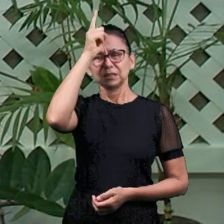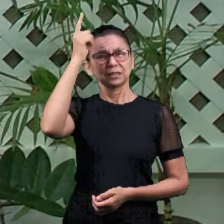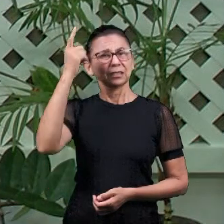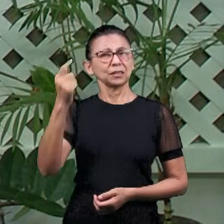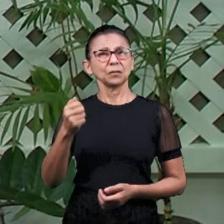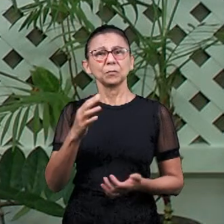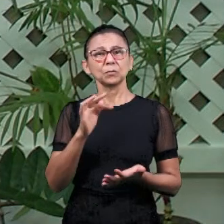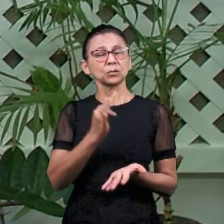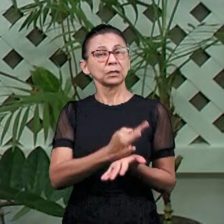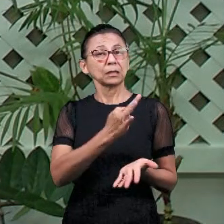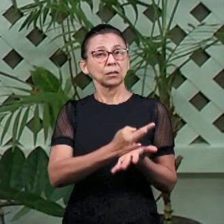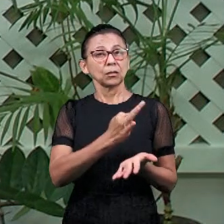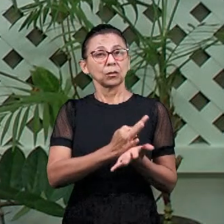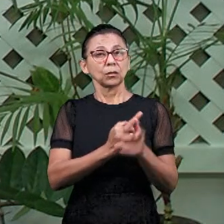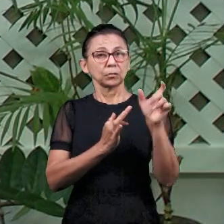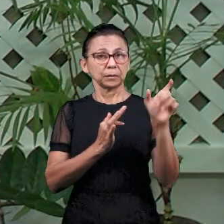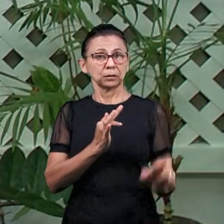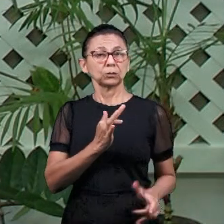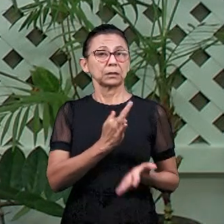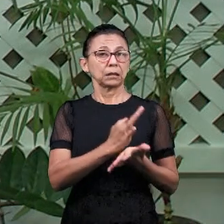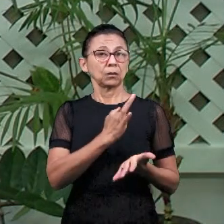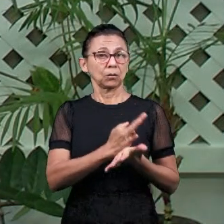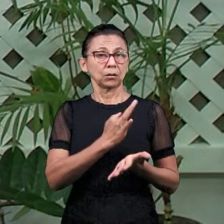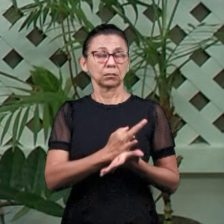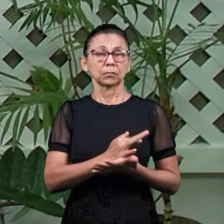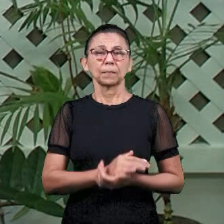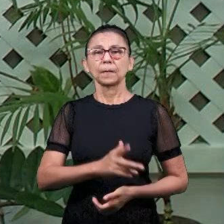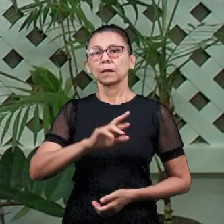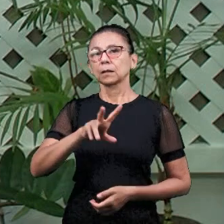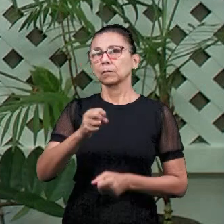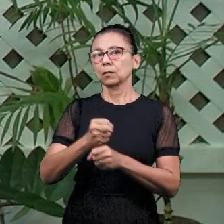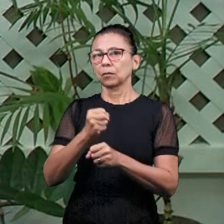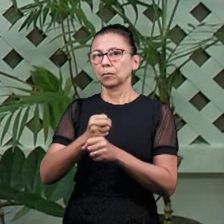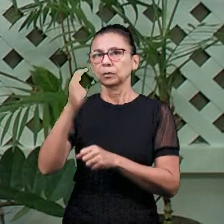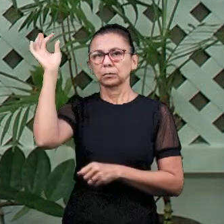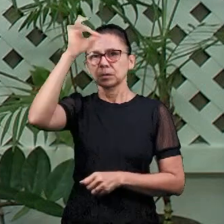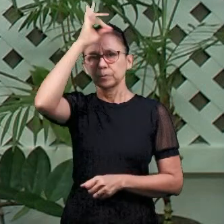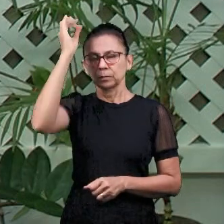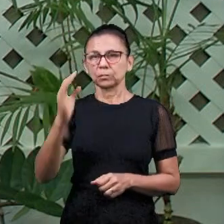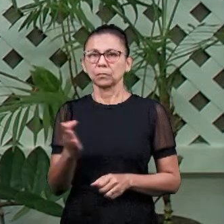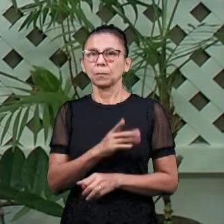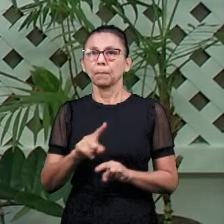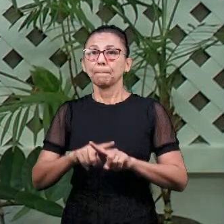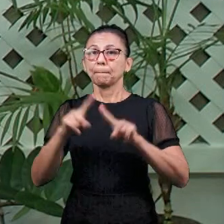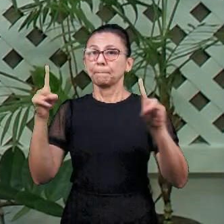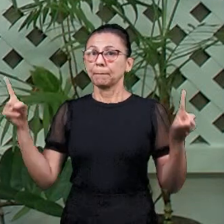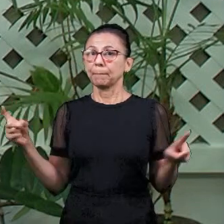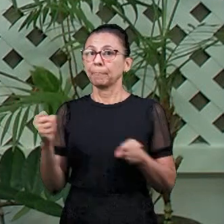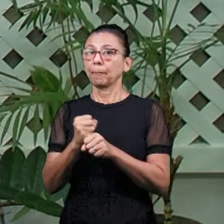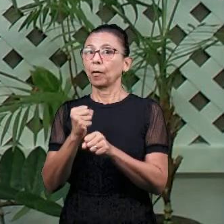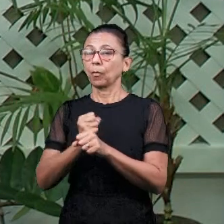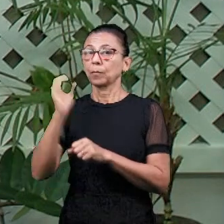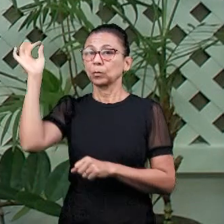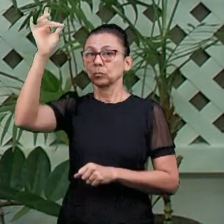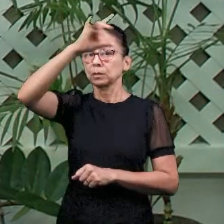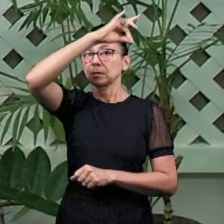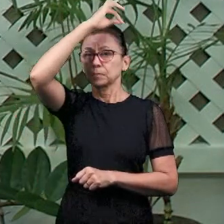l'œuvre de l'Esprit, non. Elle montre la doctrine, la séquence, avec un mot complet. Ce n'est pas